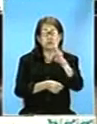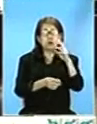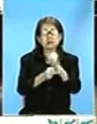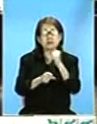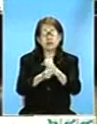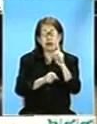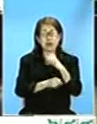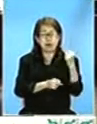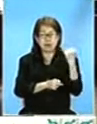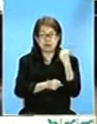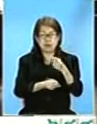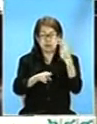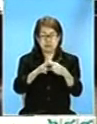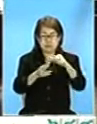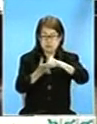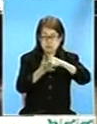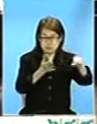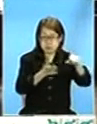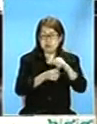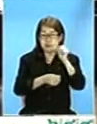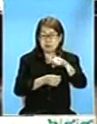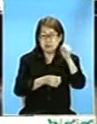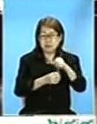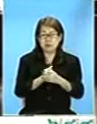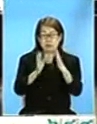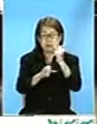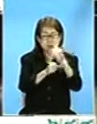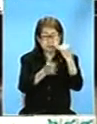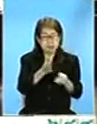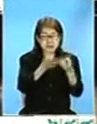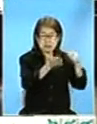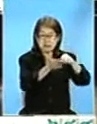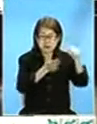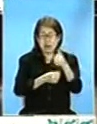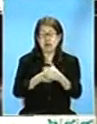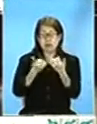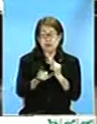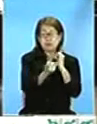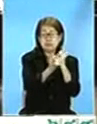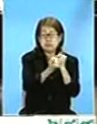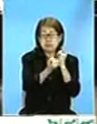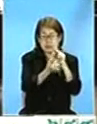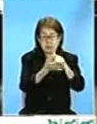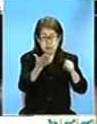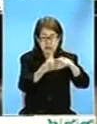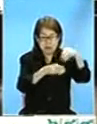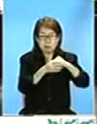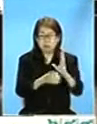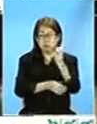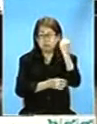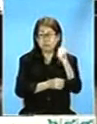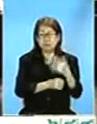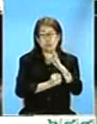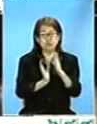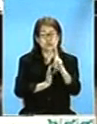มาชิกสภาผู้แทนราษฎรได้ยังไงถ้าตกอยู่ภายใต้การครอบงำของสมาชิกสภาผู้แทนราษฎรหรือพรรคการเมืองผมก็ถ